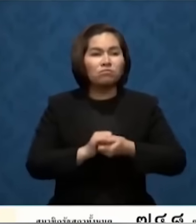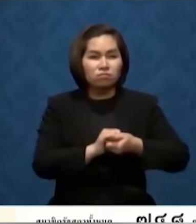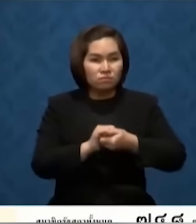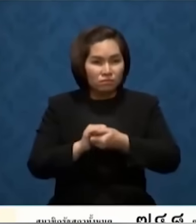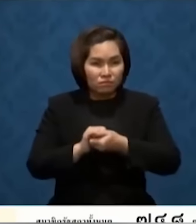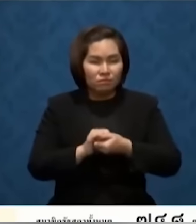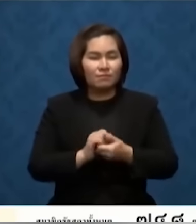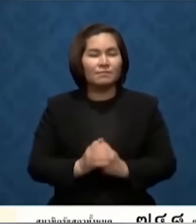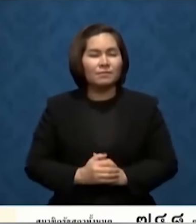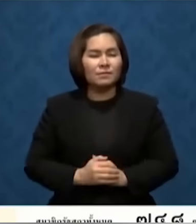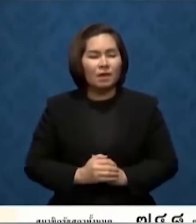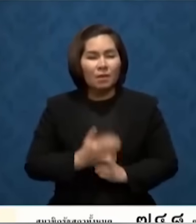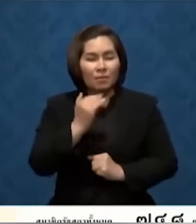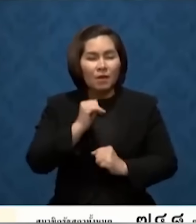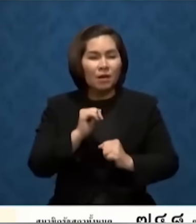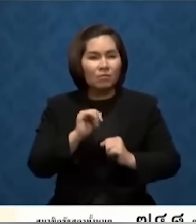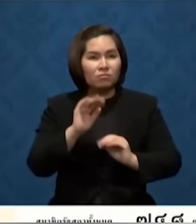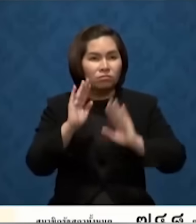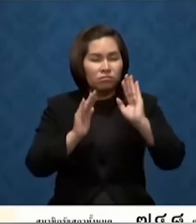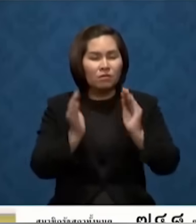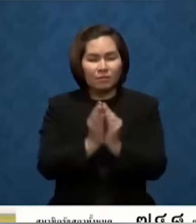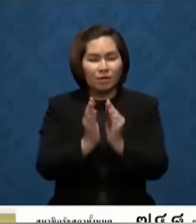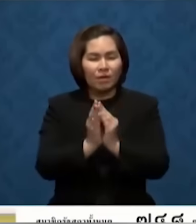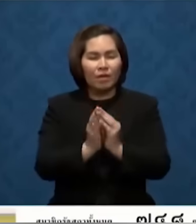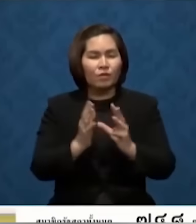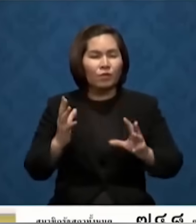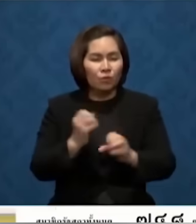าจจะได้มีการลงมติกันต่อไปนะครับ